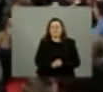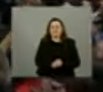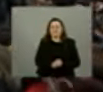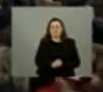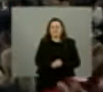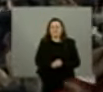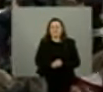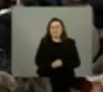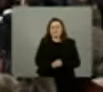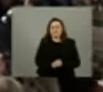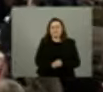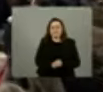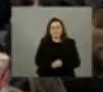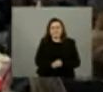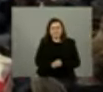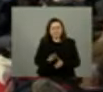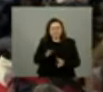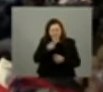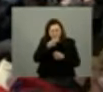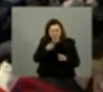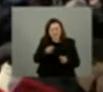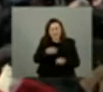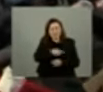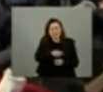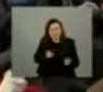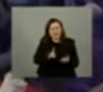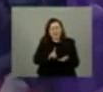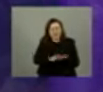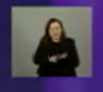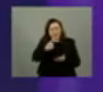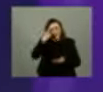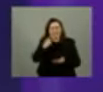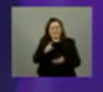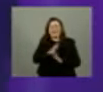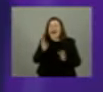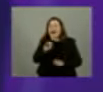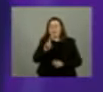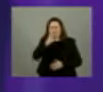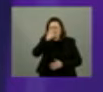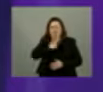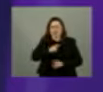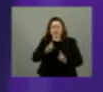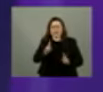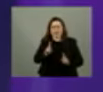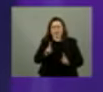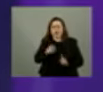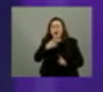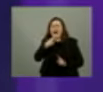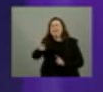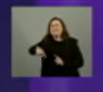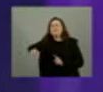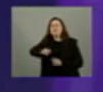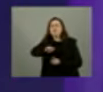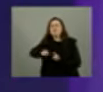και το διαβάζω. Ως πολιτικό φαινόμενο, ο ΣΥΡΙΖΑ ήταν ένα πολιτικό φαινόμενο. Mm-hmm. Εκτιμώ τώρα ότι συνομιλεί με το τέλος του. Έχει πάρα